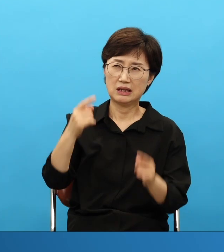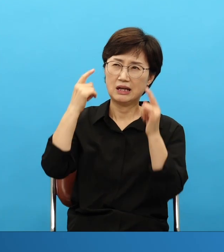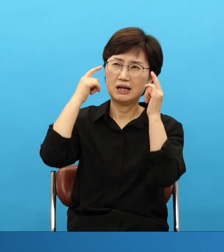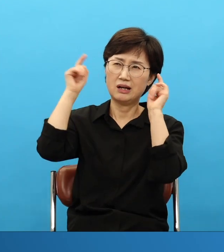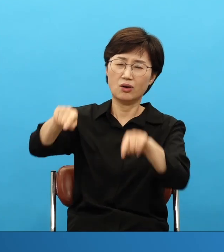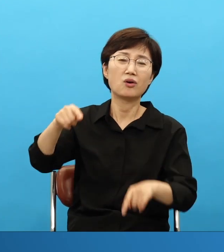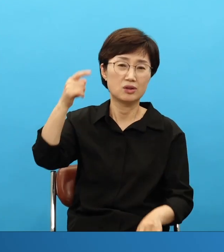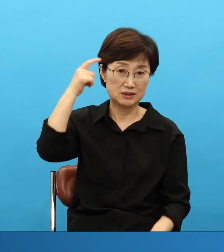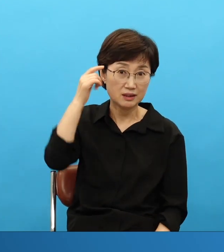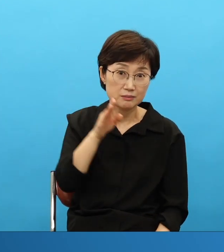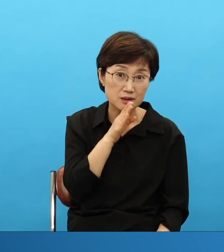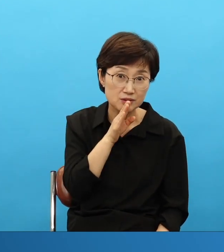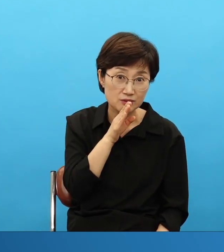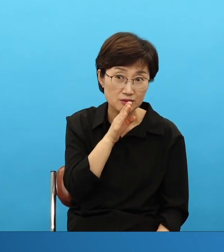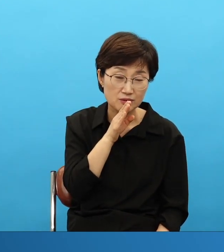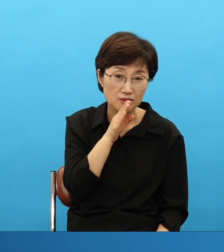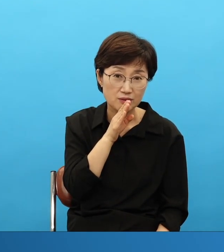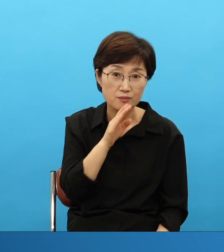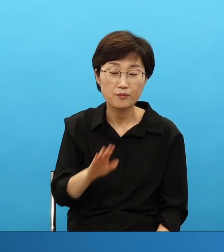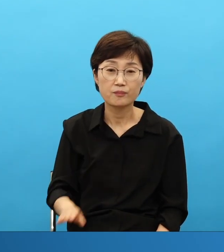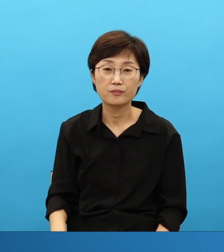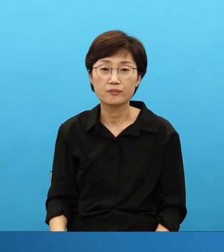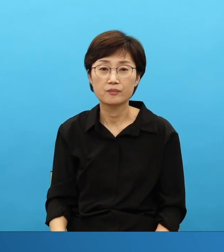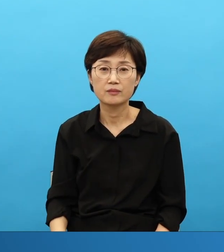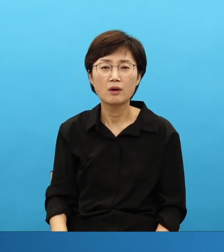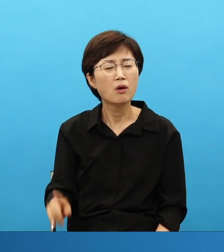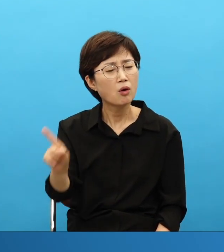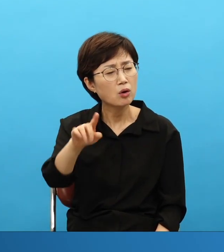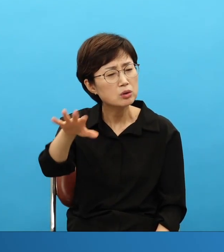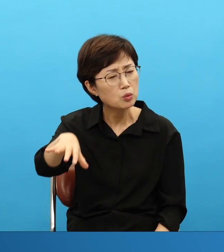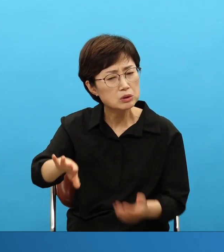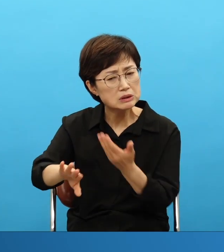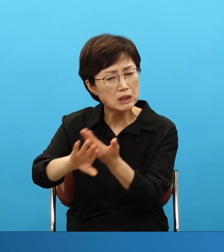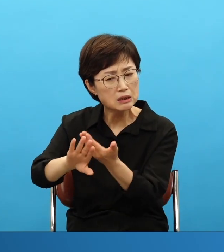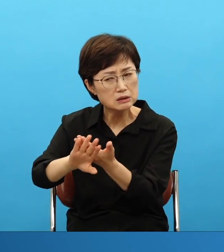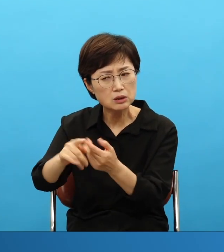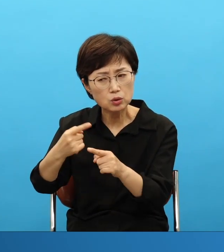인 어느나라 어떤는 복음설교 안